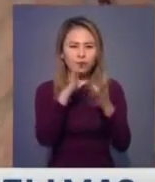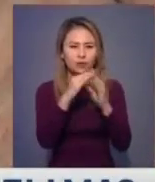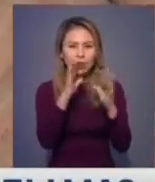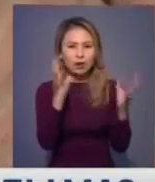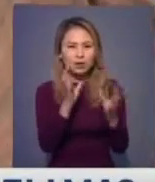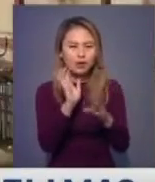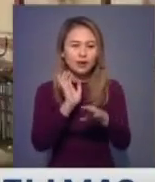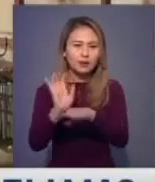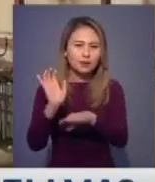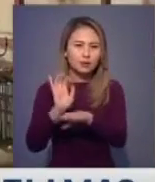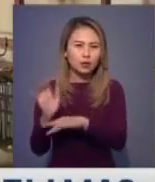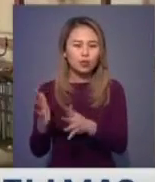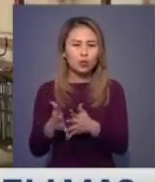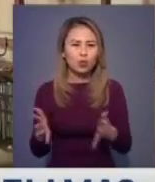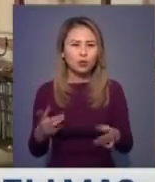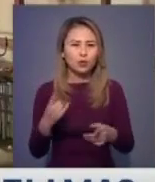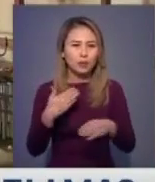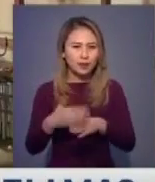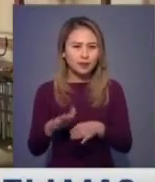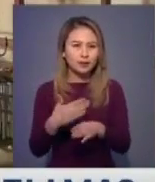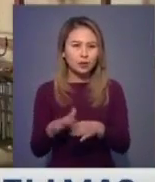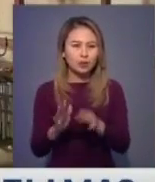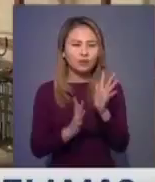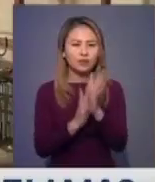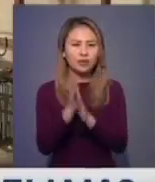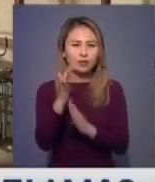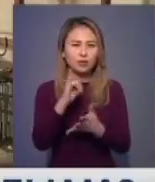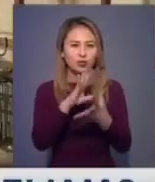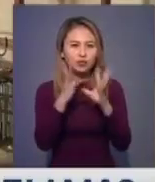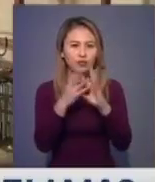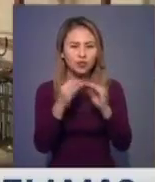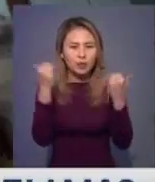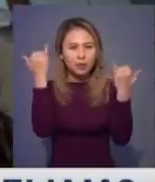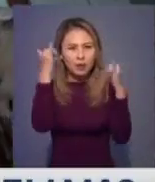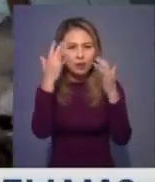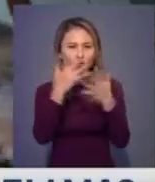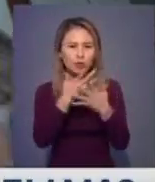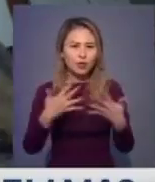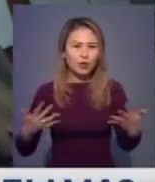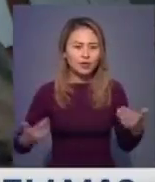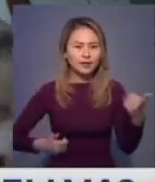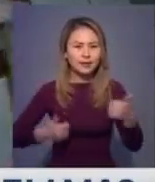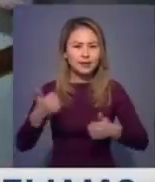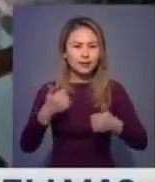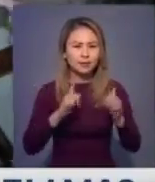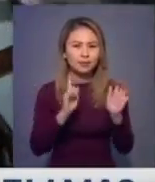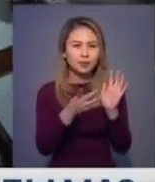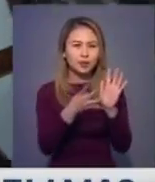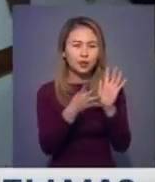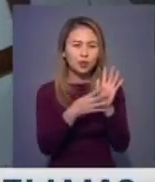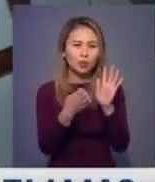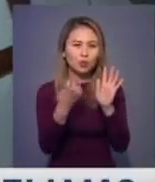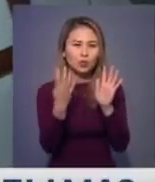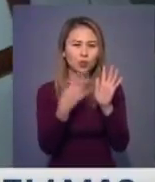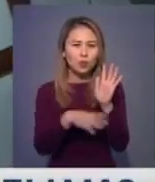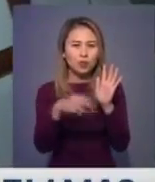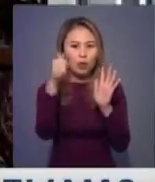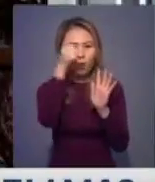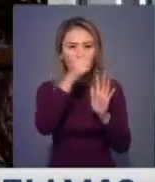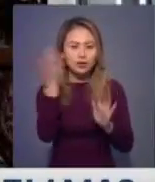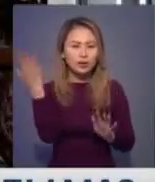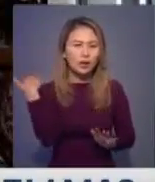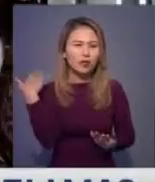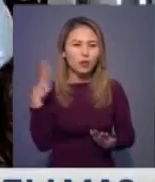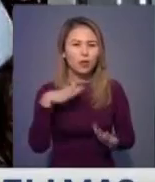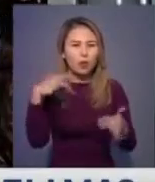өзгеге экспорттауда кенжелеп келеміз. Бұған не себеп? Сөйтсек, мал басы аз екен. Салыстыру үшін айтайық, 1990 жылдары Қазақстанда ірі